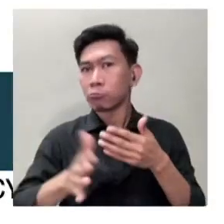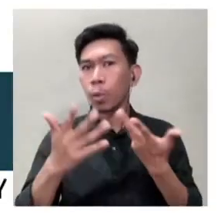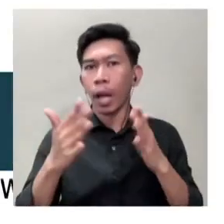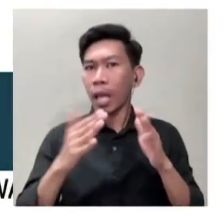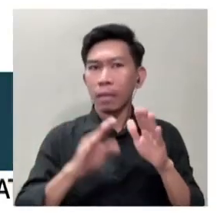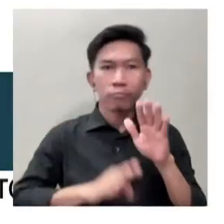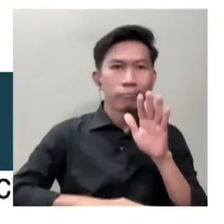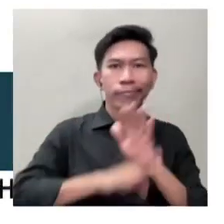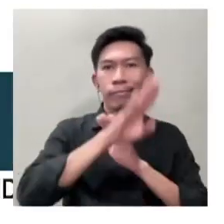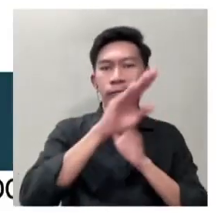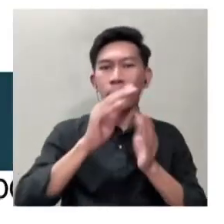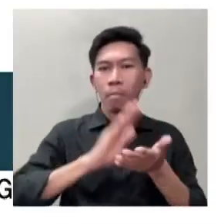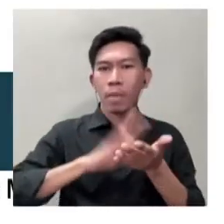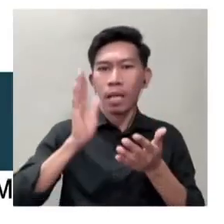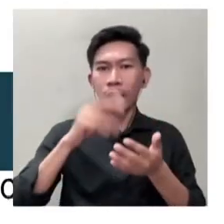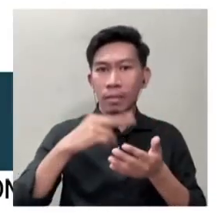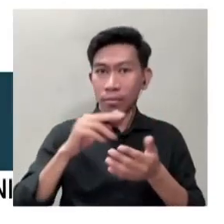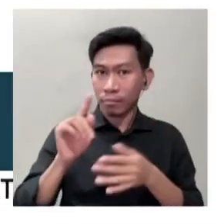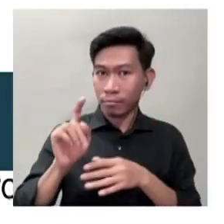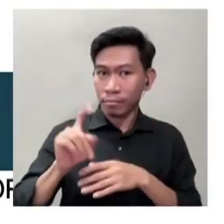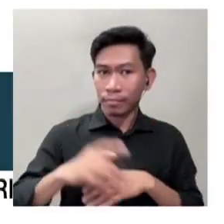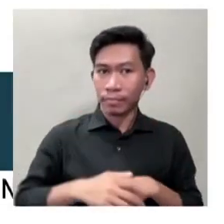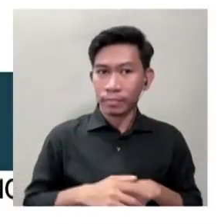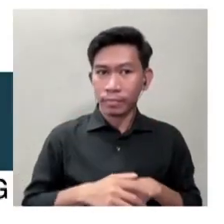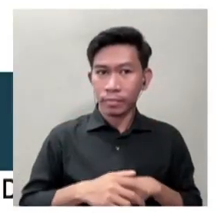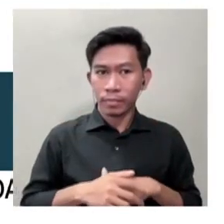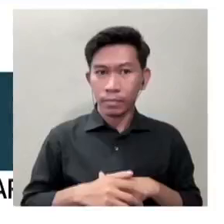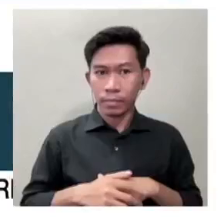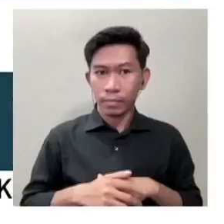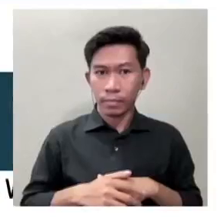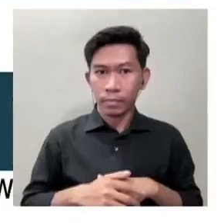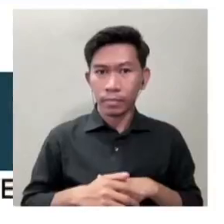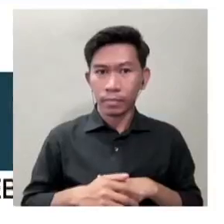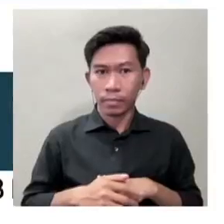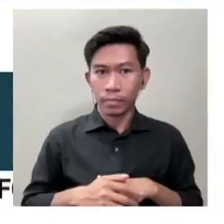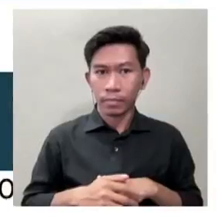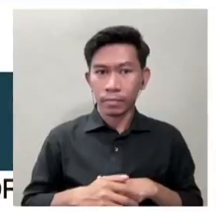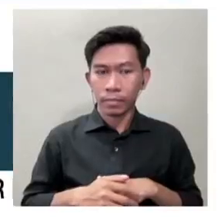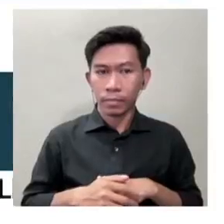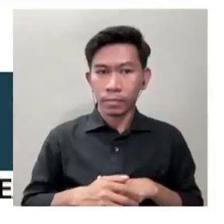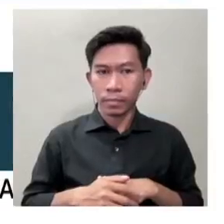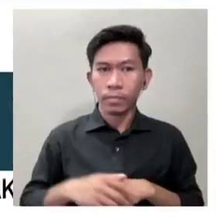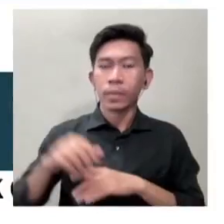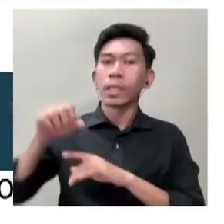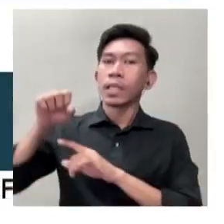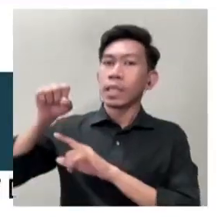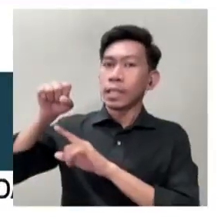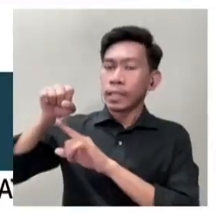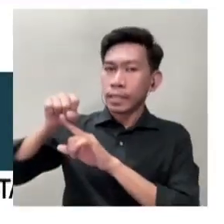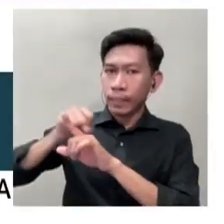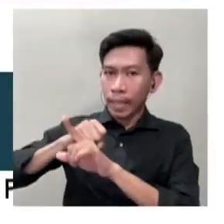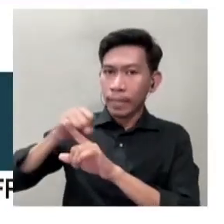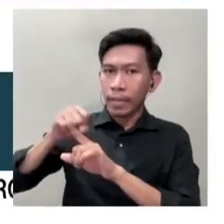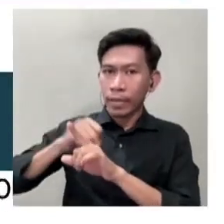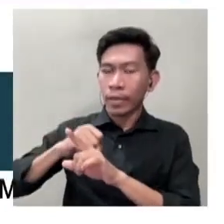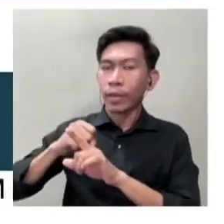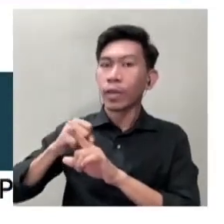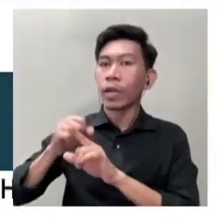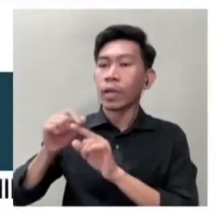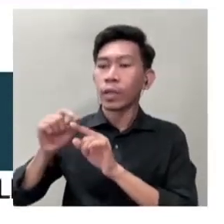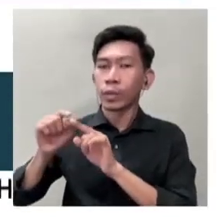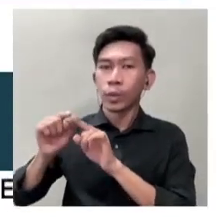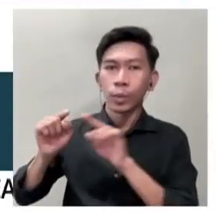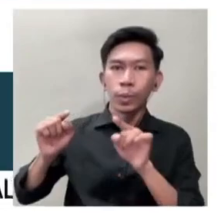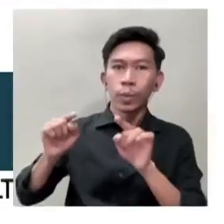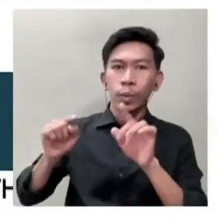bigas? Yeah, Carmina, from September to December, ang harvest natin